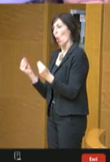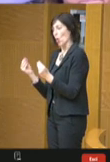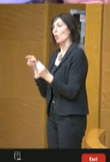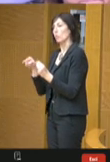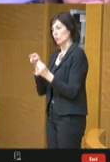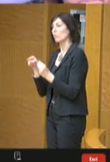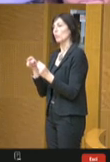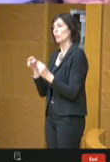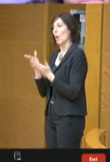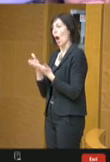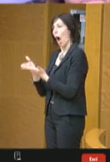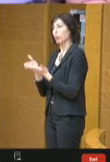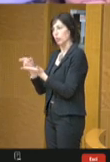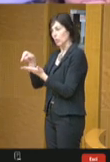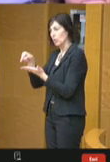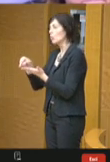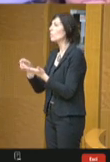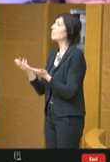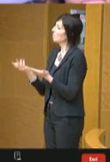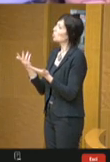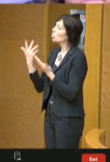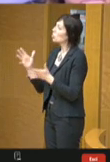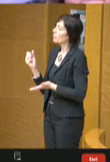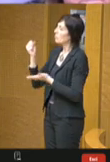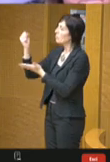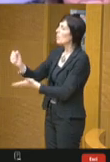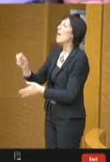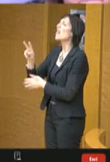in questo ausilio, tant'è vero che abbiamo stanziato